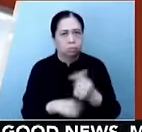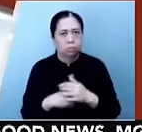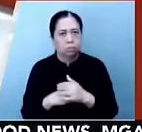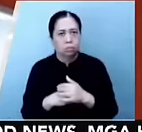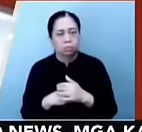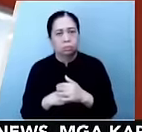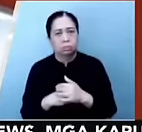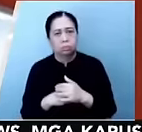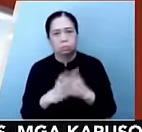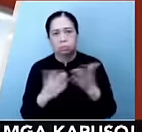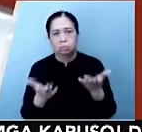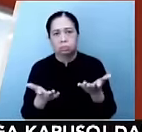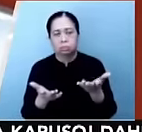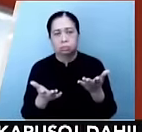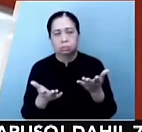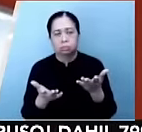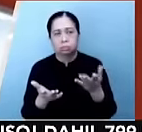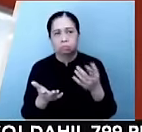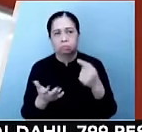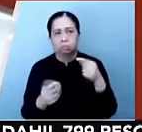have been